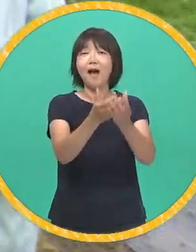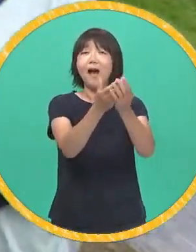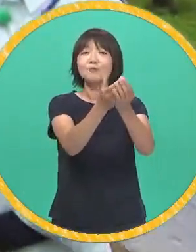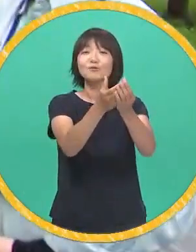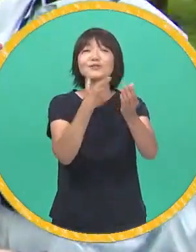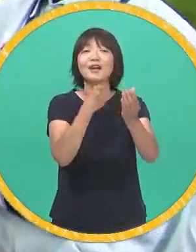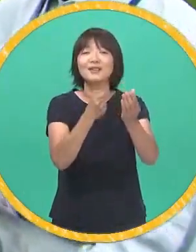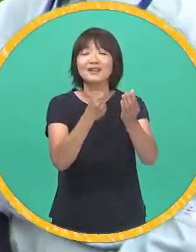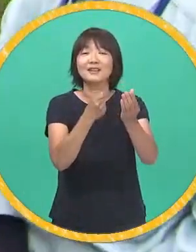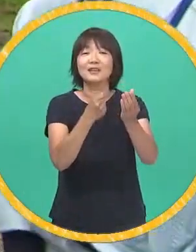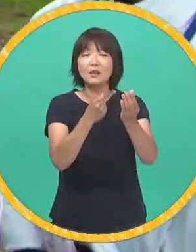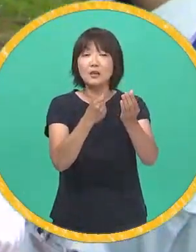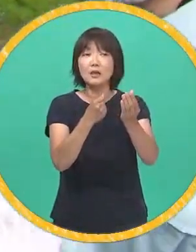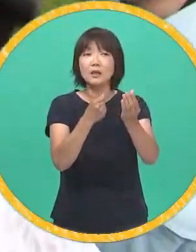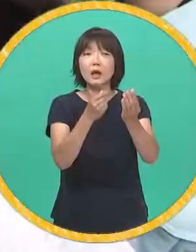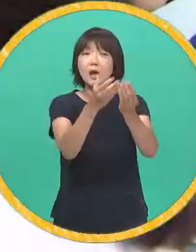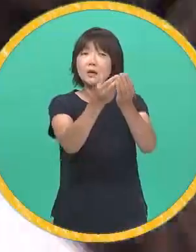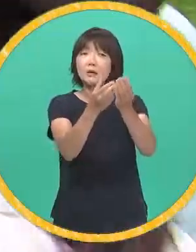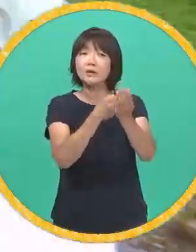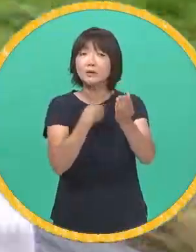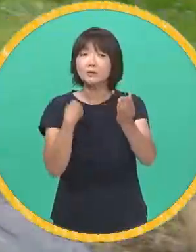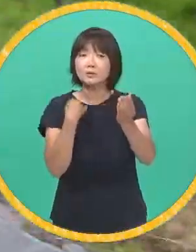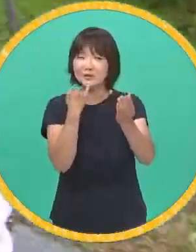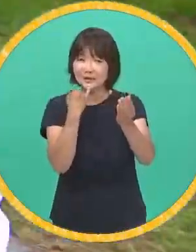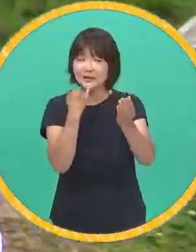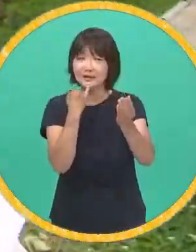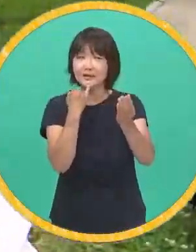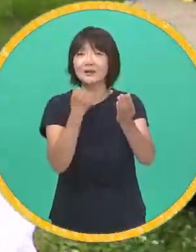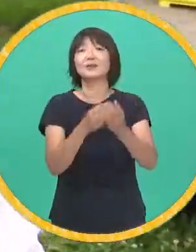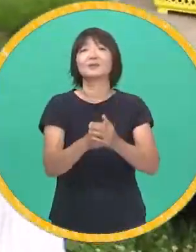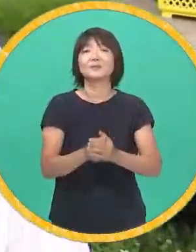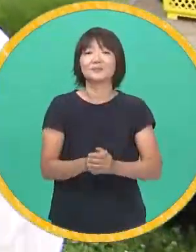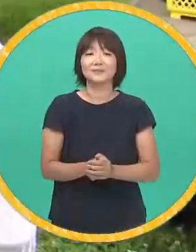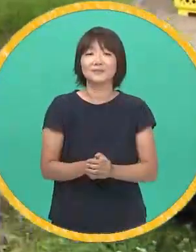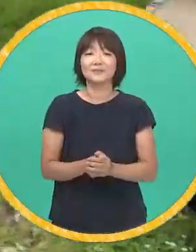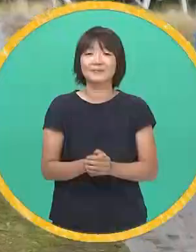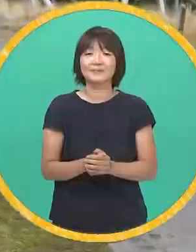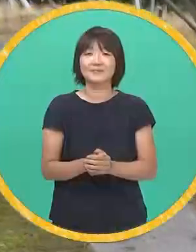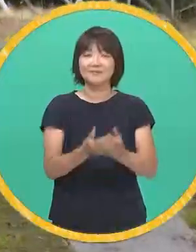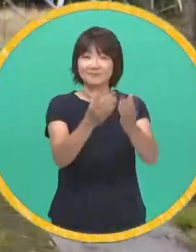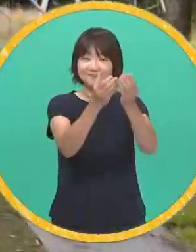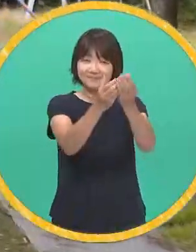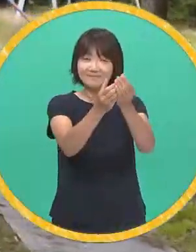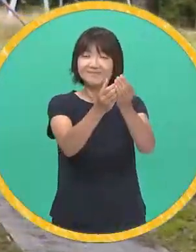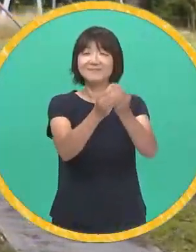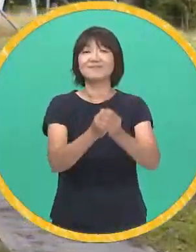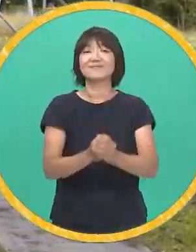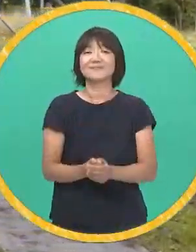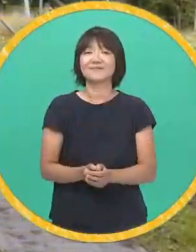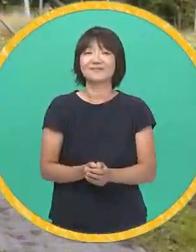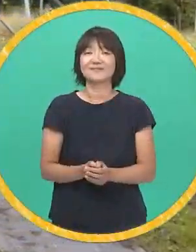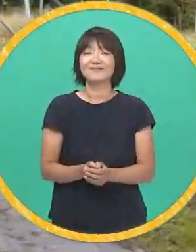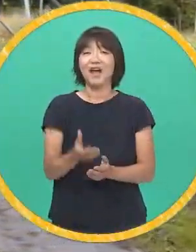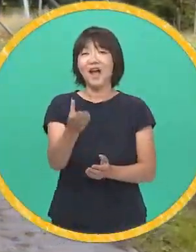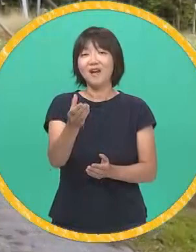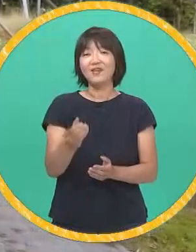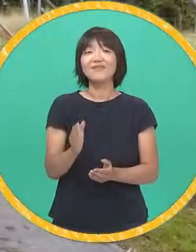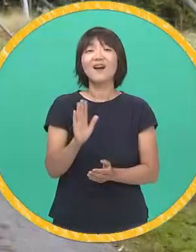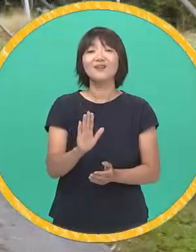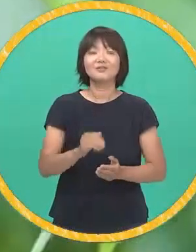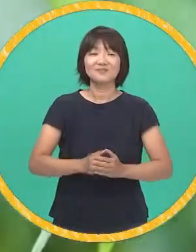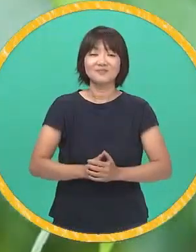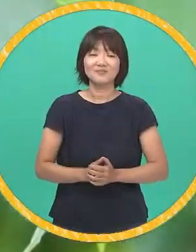しねいいのねいやで嬉しいより変わる来店ていますさあご利益あり